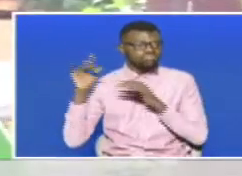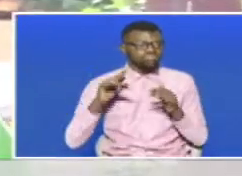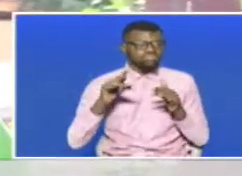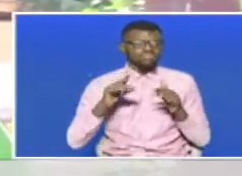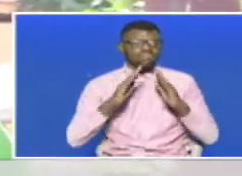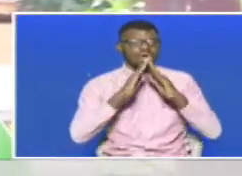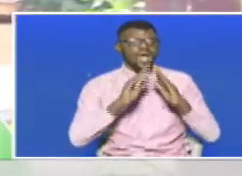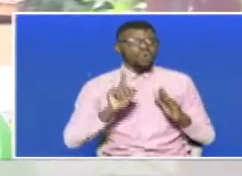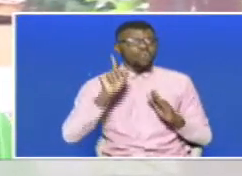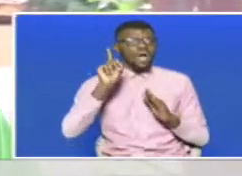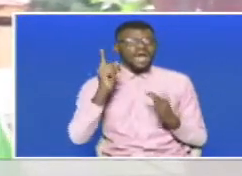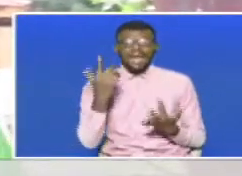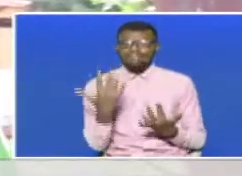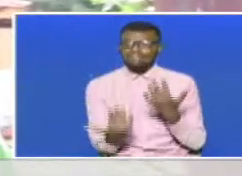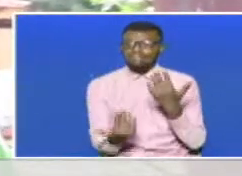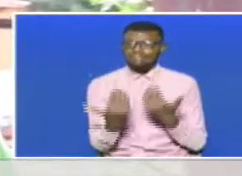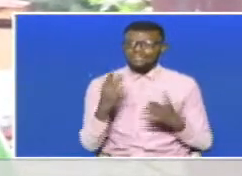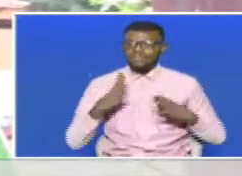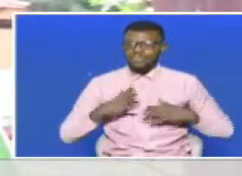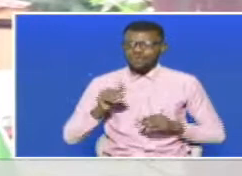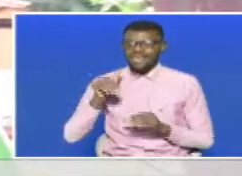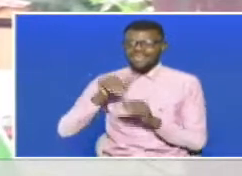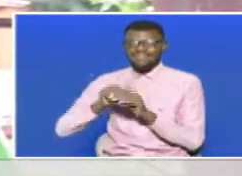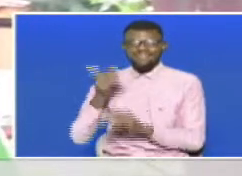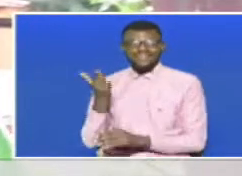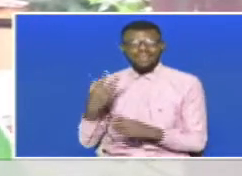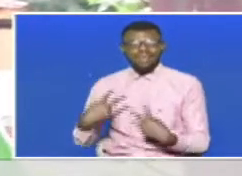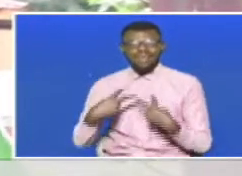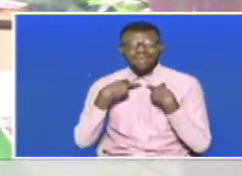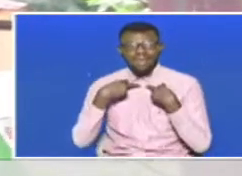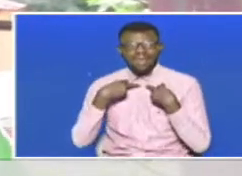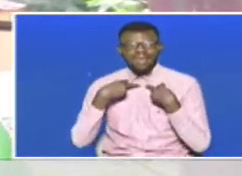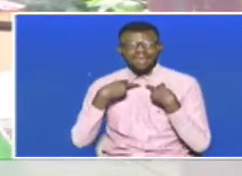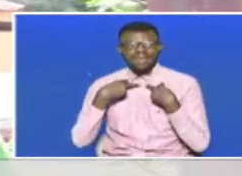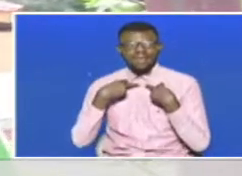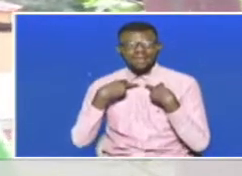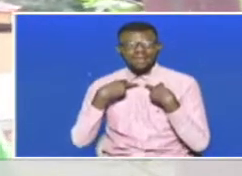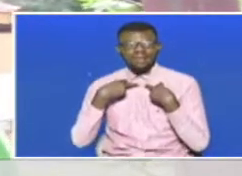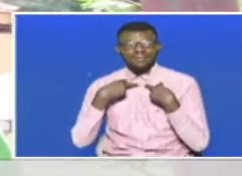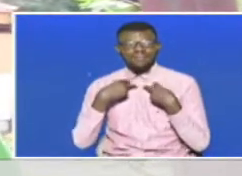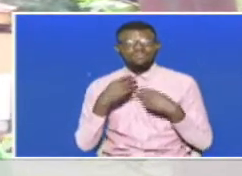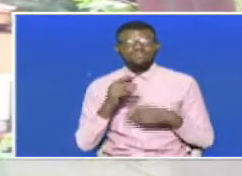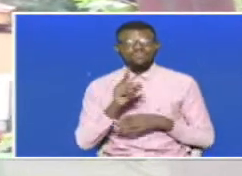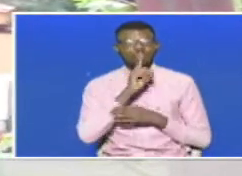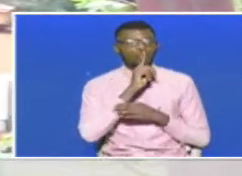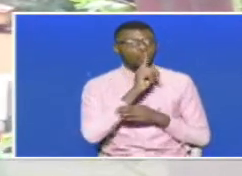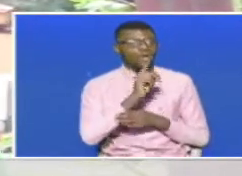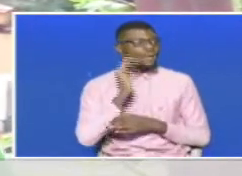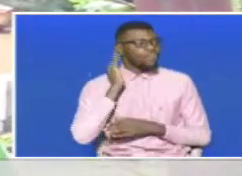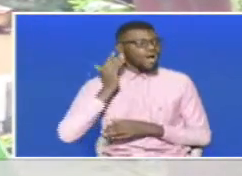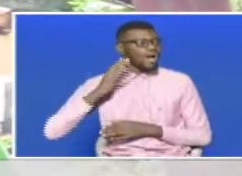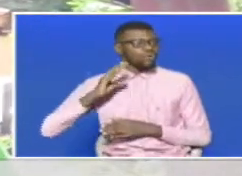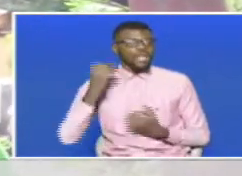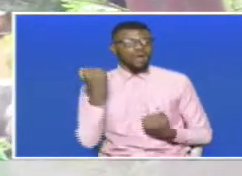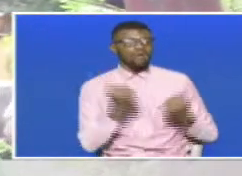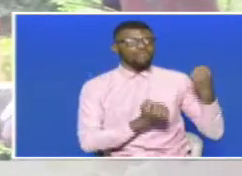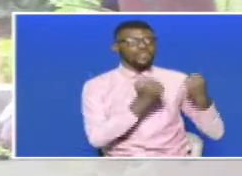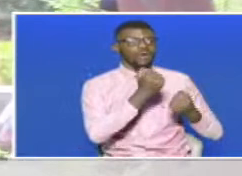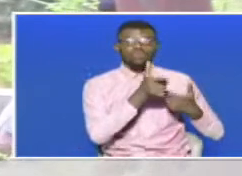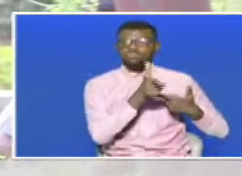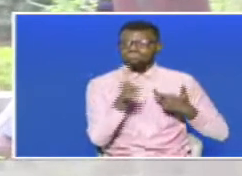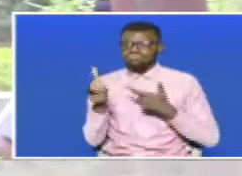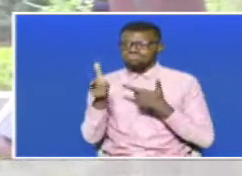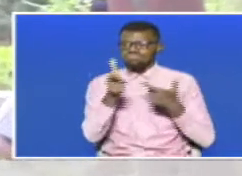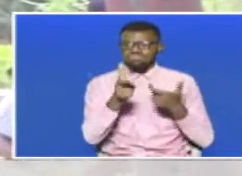moja ilikuwa inaungua na kulikuwa na watu ndani. Tuliweza kupigia gari ya zima moto kutoka Murang'a County, na asante kwa